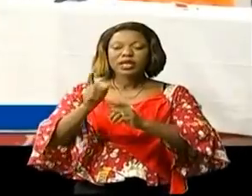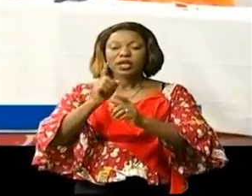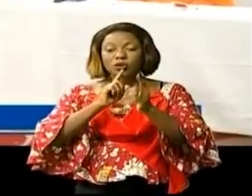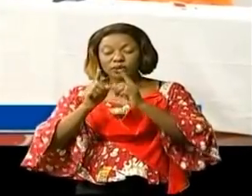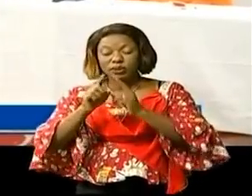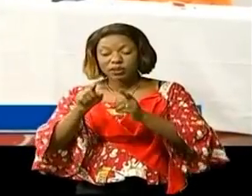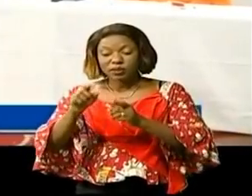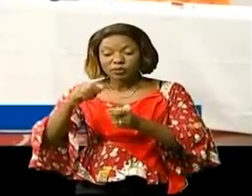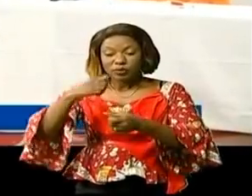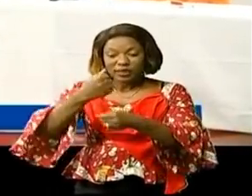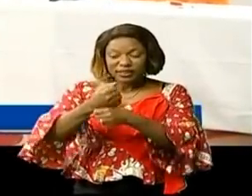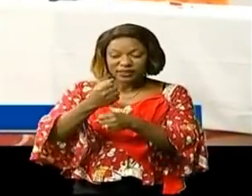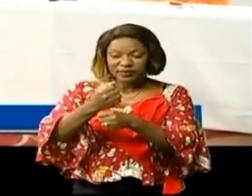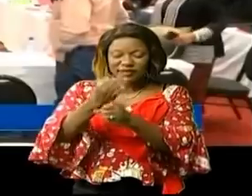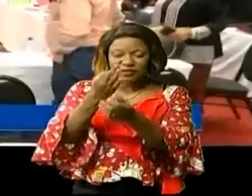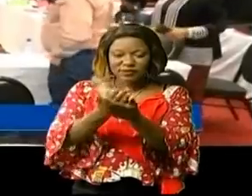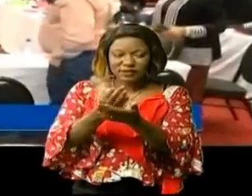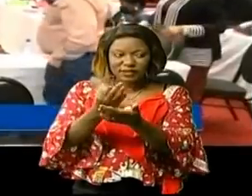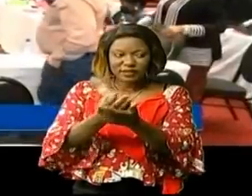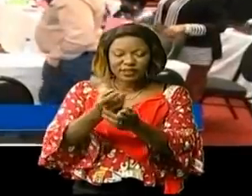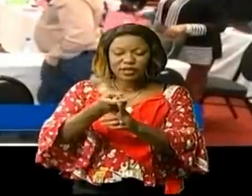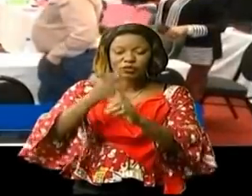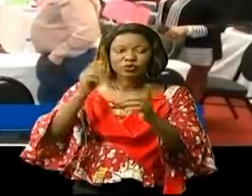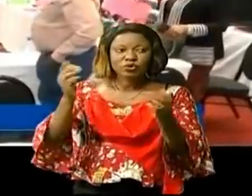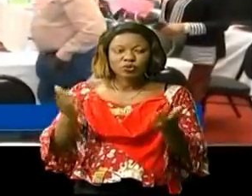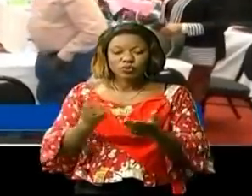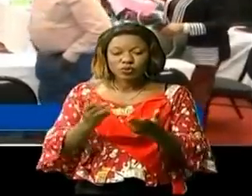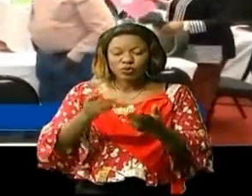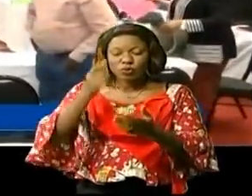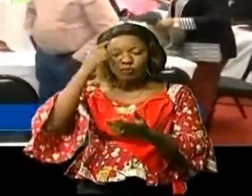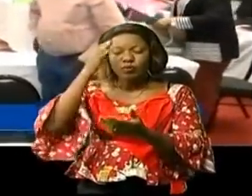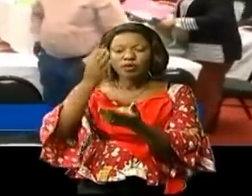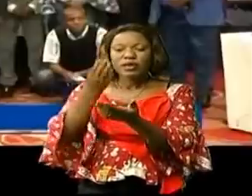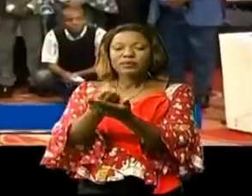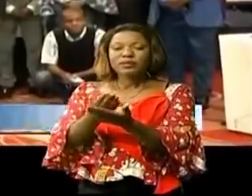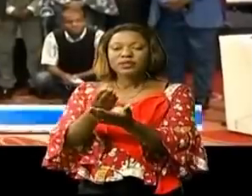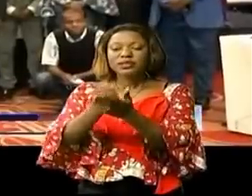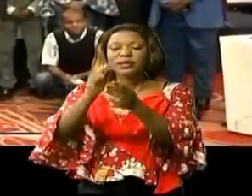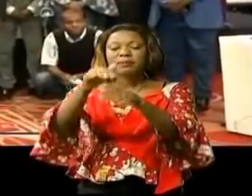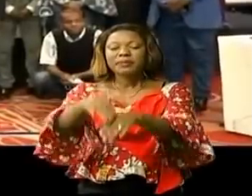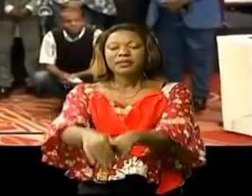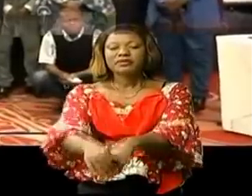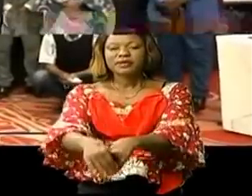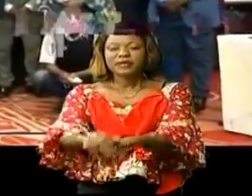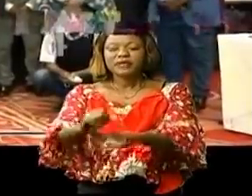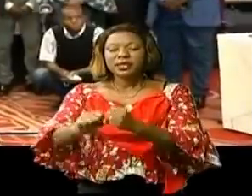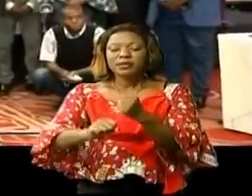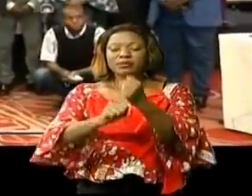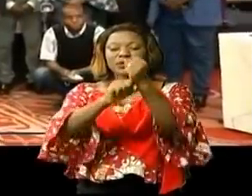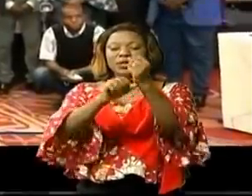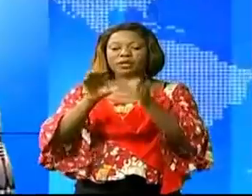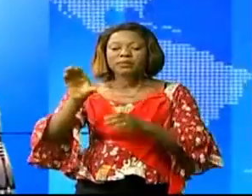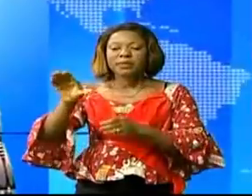la fonctionnalité tirent ses racines dans le cadre du budget participatif qu'appuie la Banque